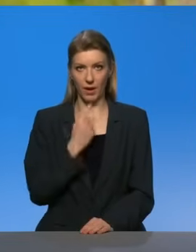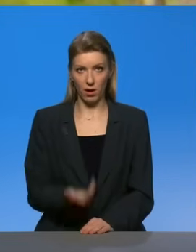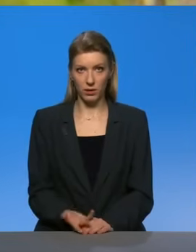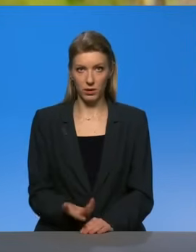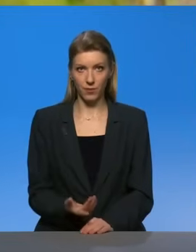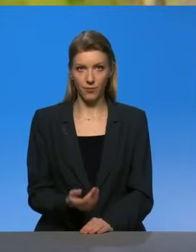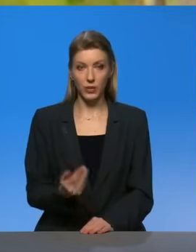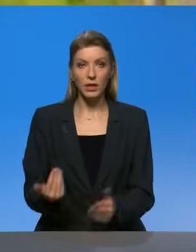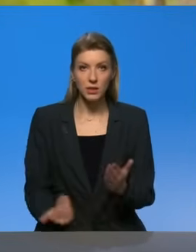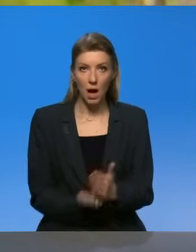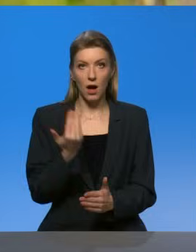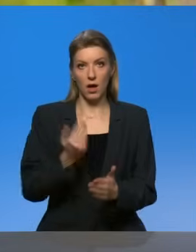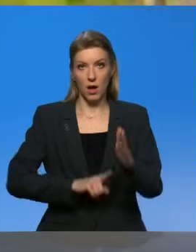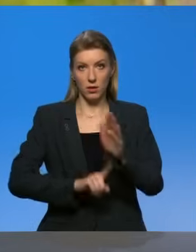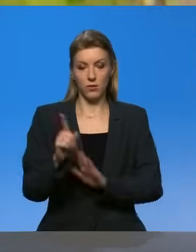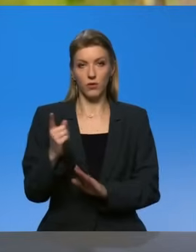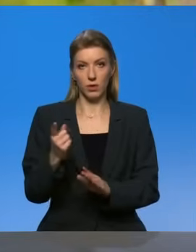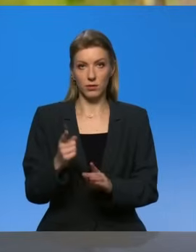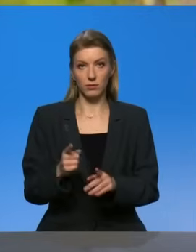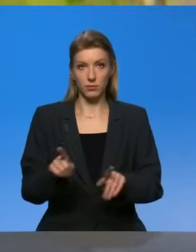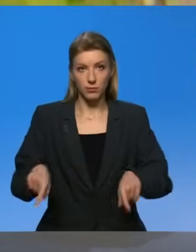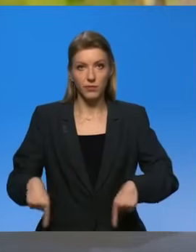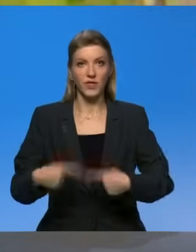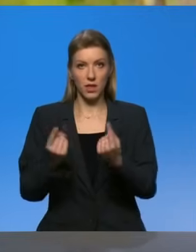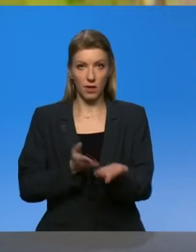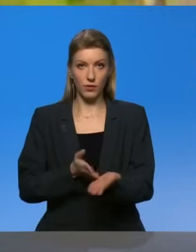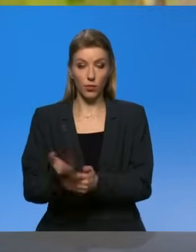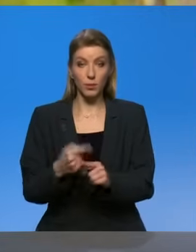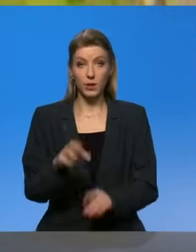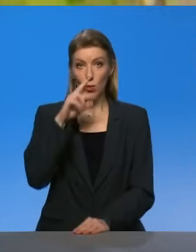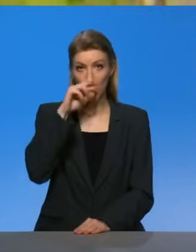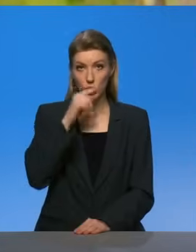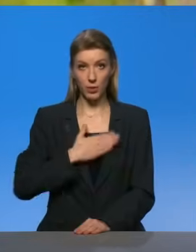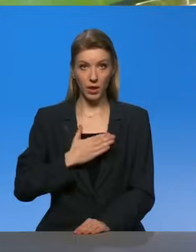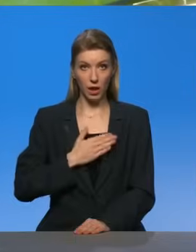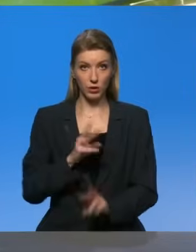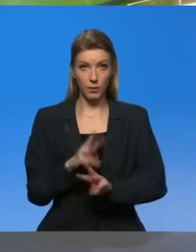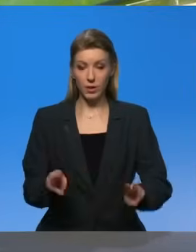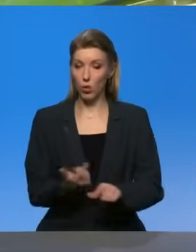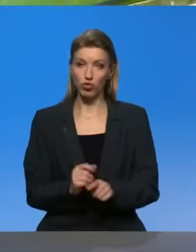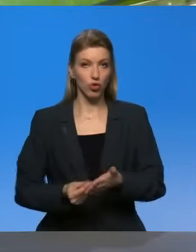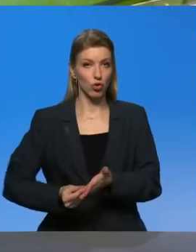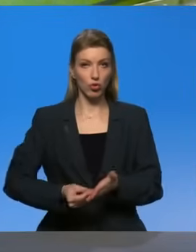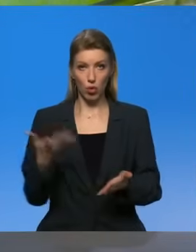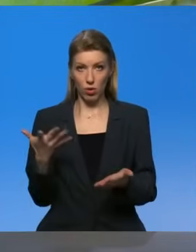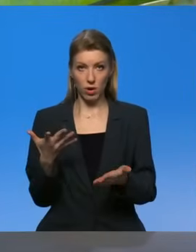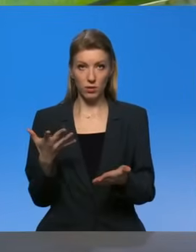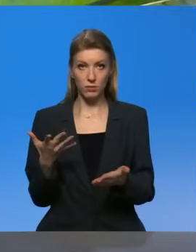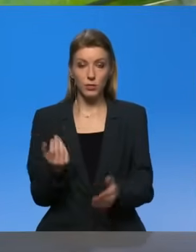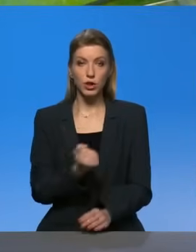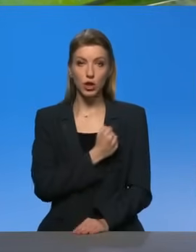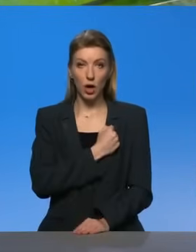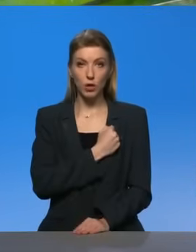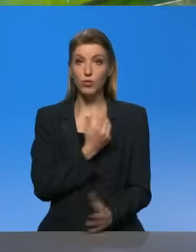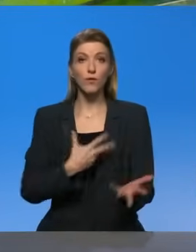начинать воссоздание новой отрасли. Вот поэтому ошибки нашего правительства, они дорого обходятся. К сожалению, вот все